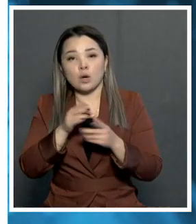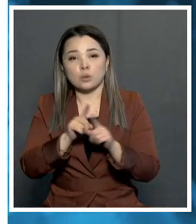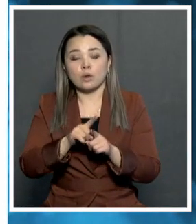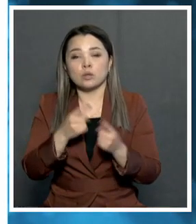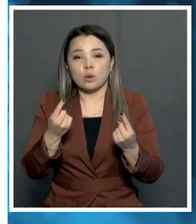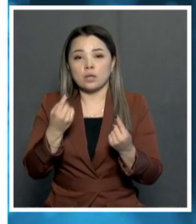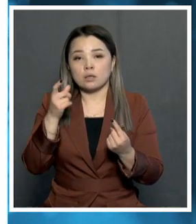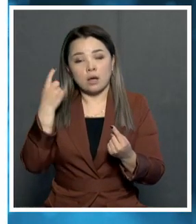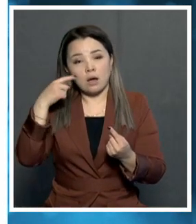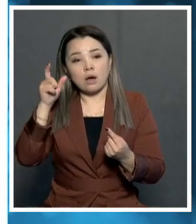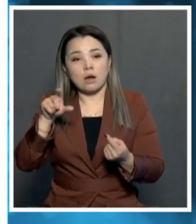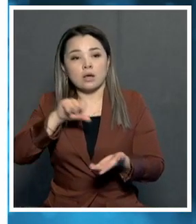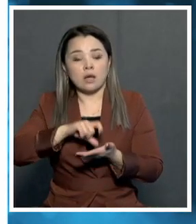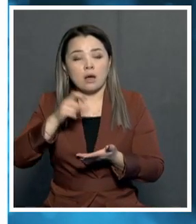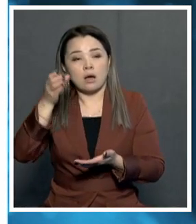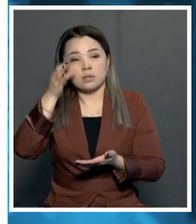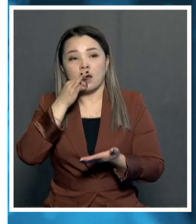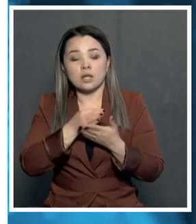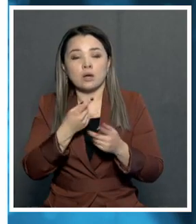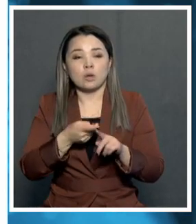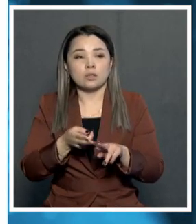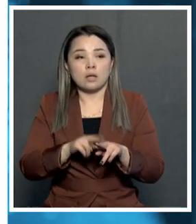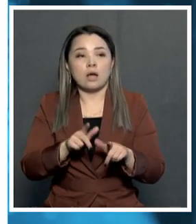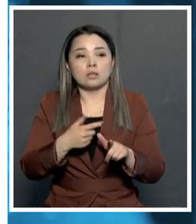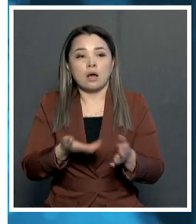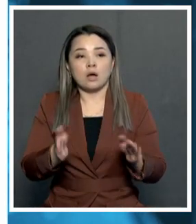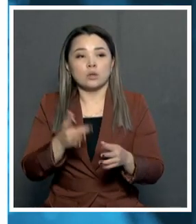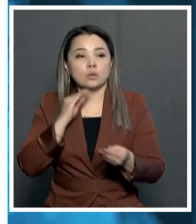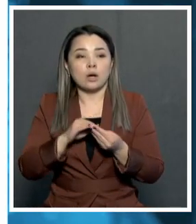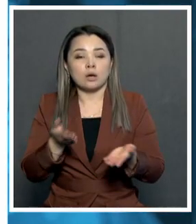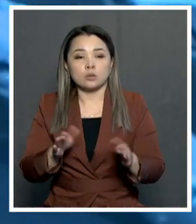ұлы ақыны әрі философының атында қалуы керек деді.